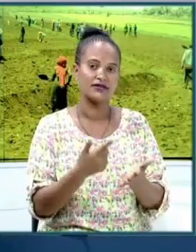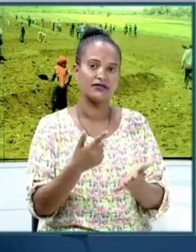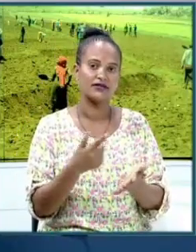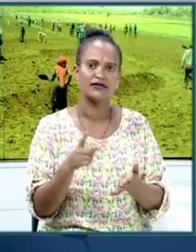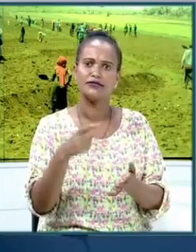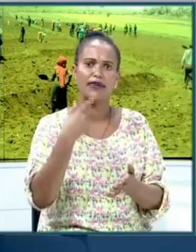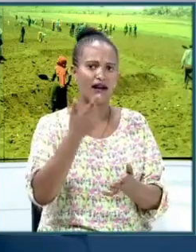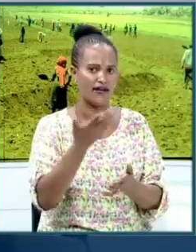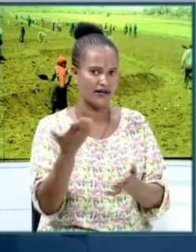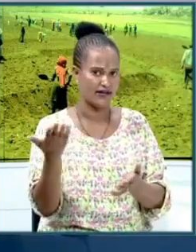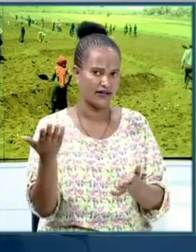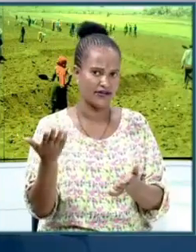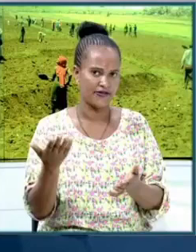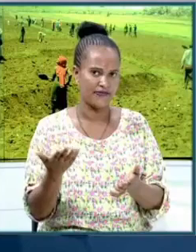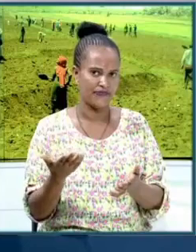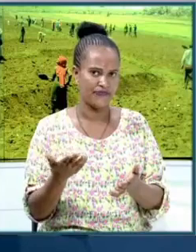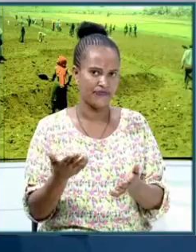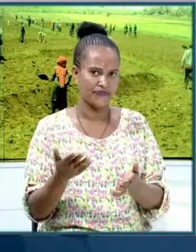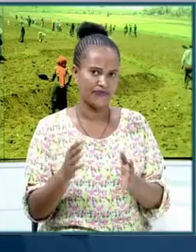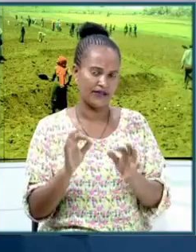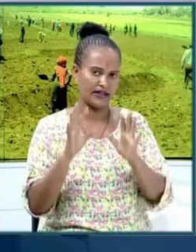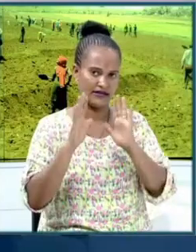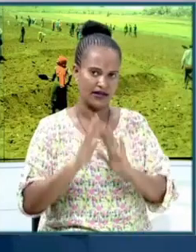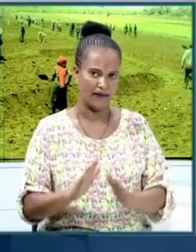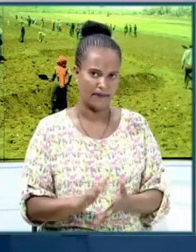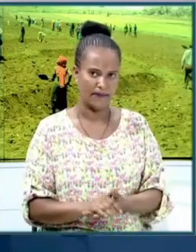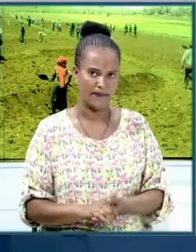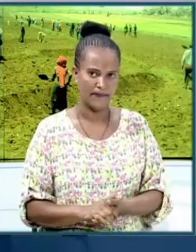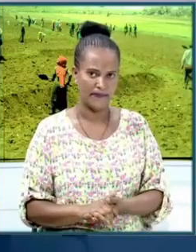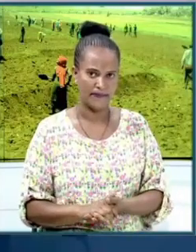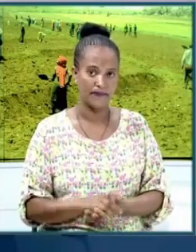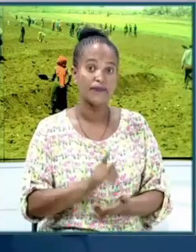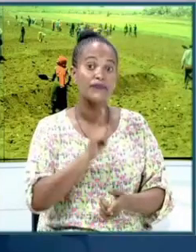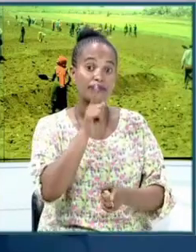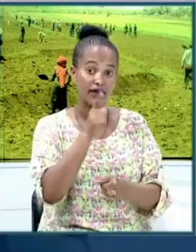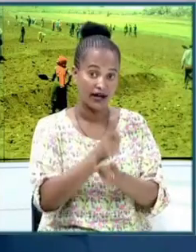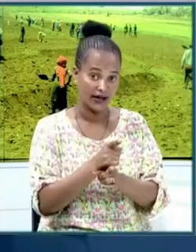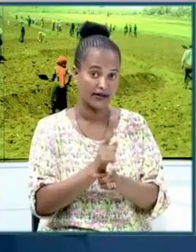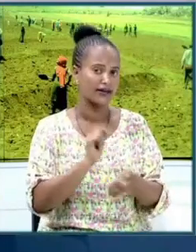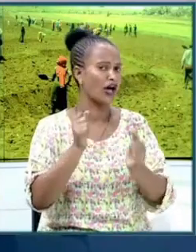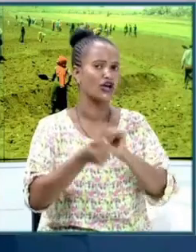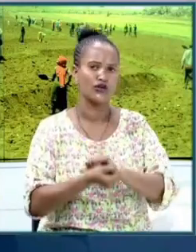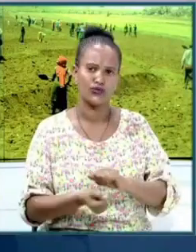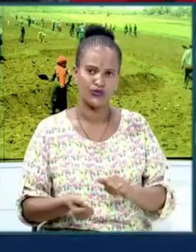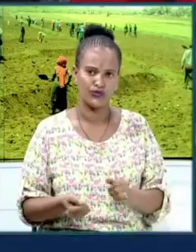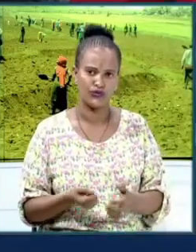ዝበሃል ሕሳብ የለን። ተሓቂ ተቐይሮም እዮም በዕሎም።